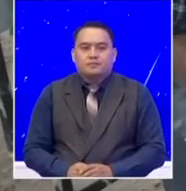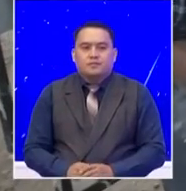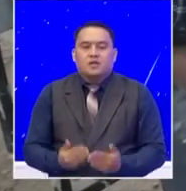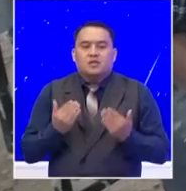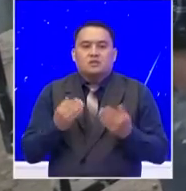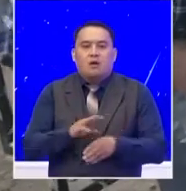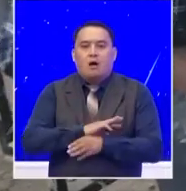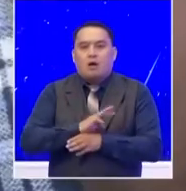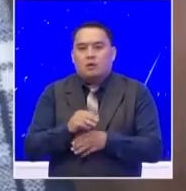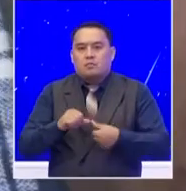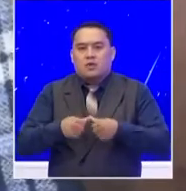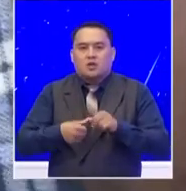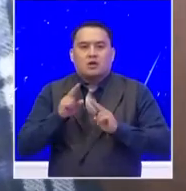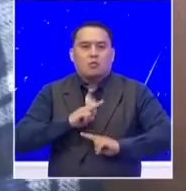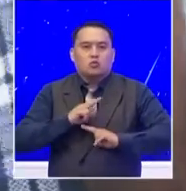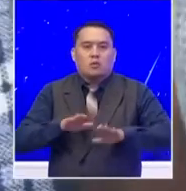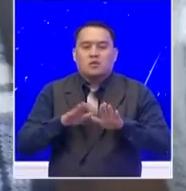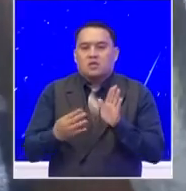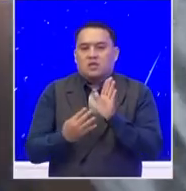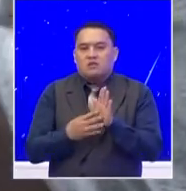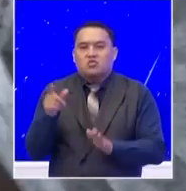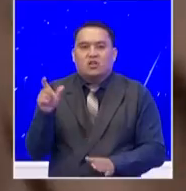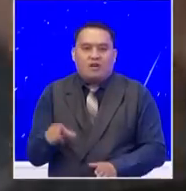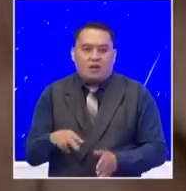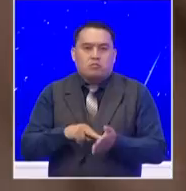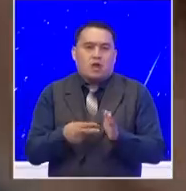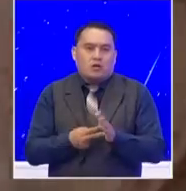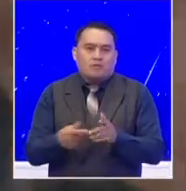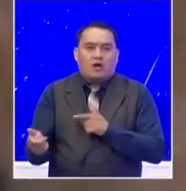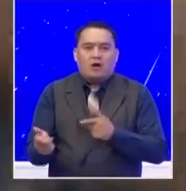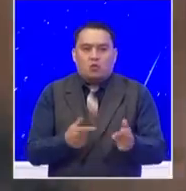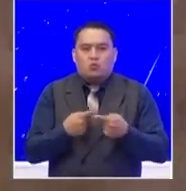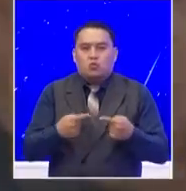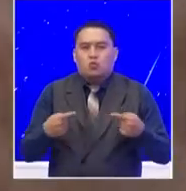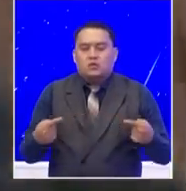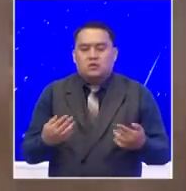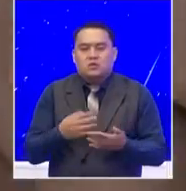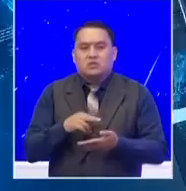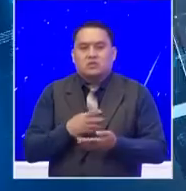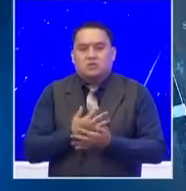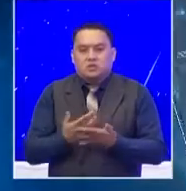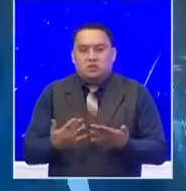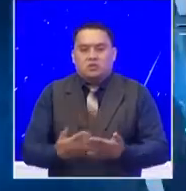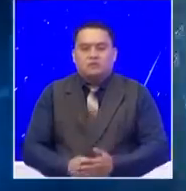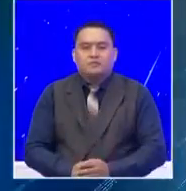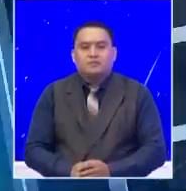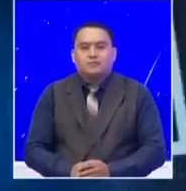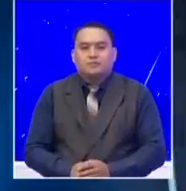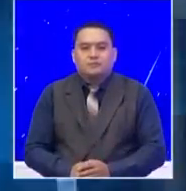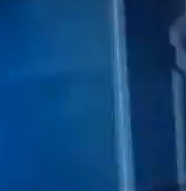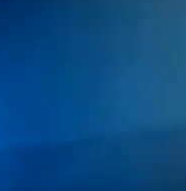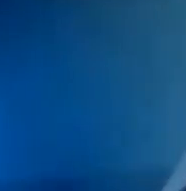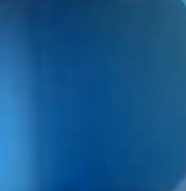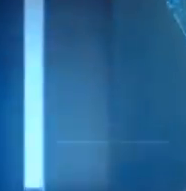Абдикаримов обеспечивает постоянными рабочими местами 9 человек. В планах – изготавливать и другие национальные инструменты. Илиман Раймбеков, Курмажан